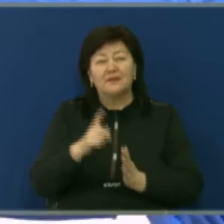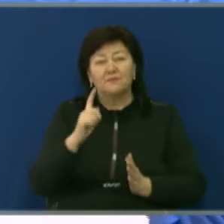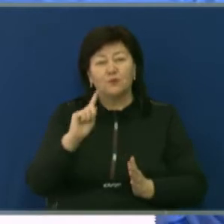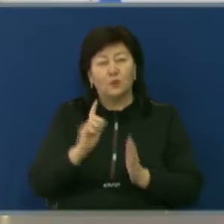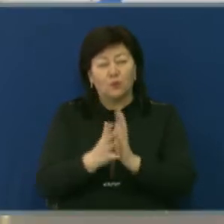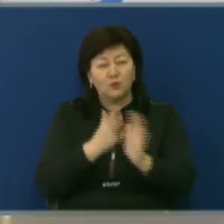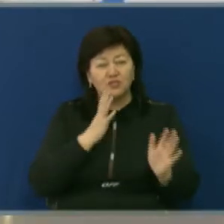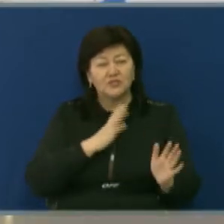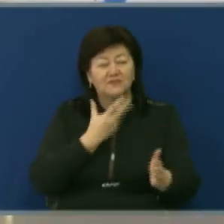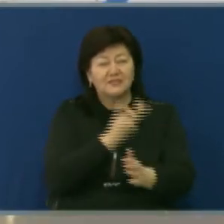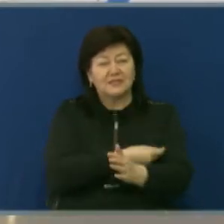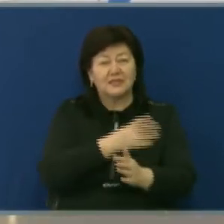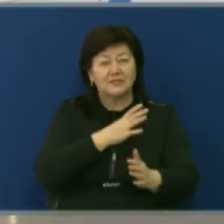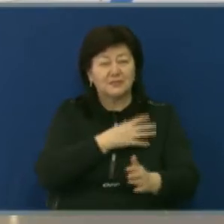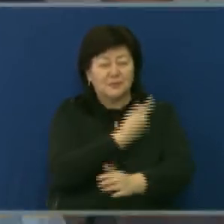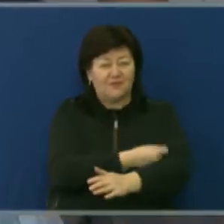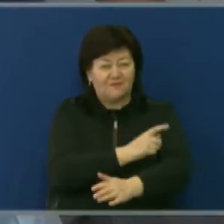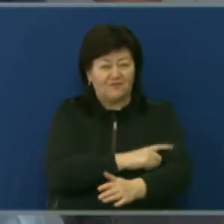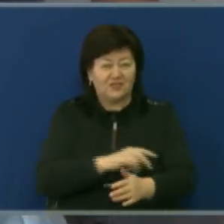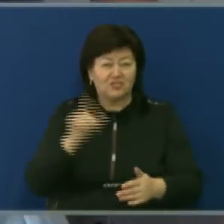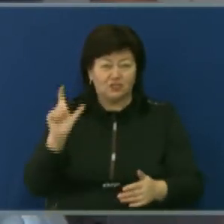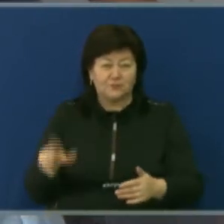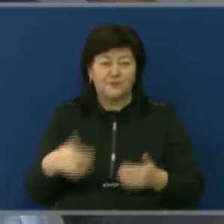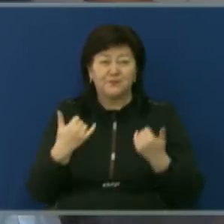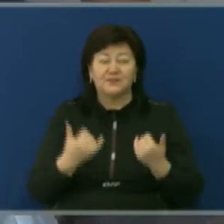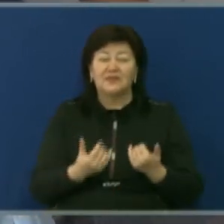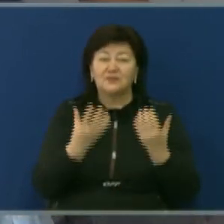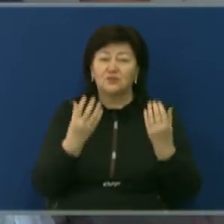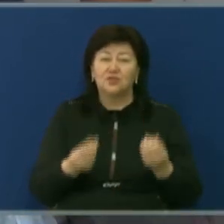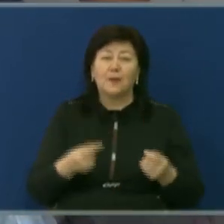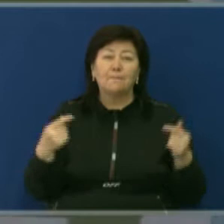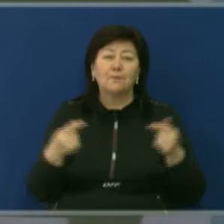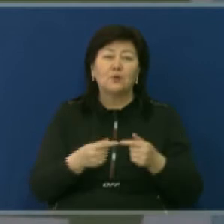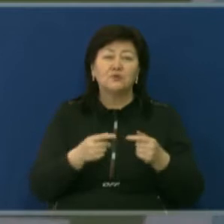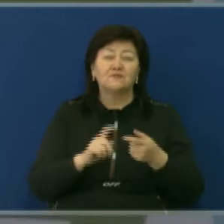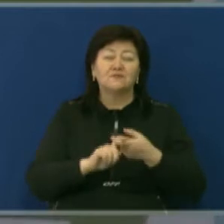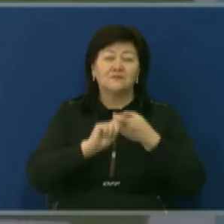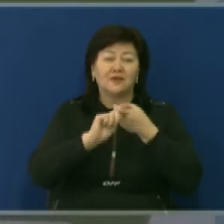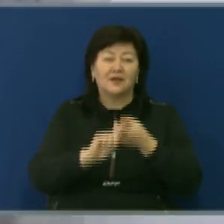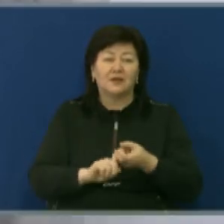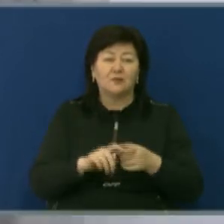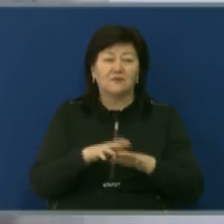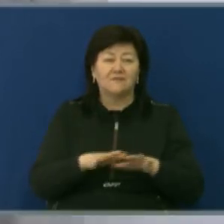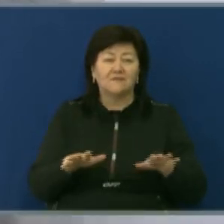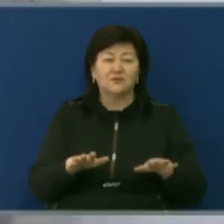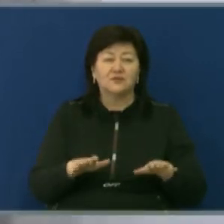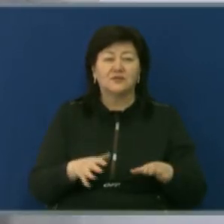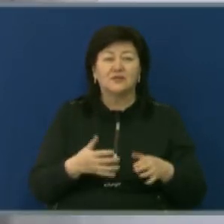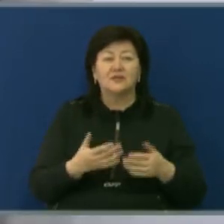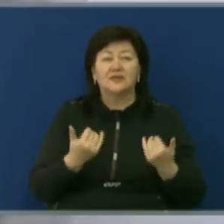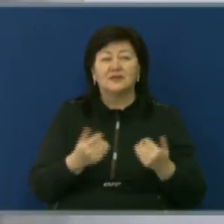По данным Управления здравоохранения Восточно-Казахстанской области, на данный момент против коронавируса в регионе вакцинировано